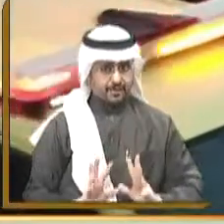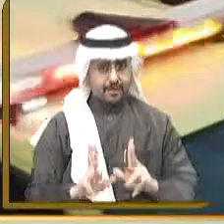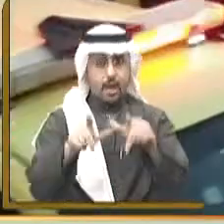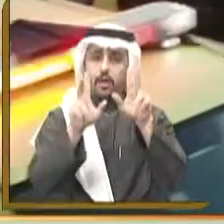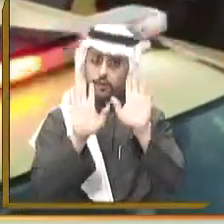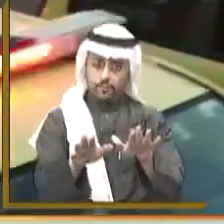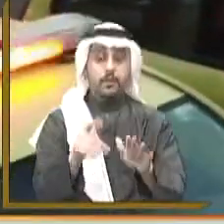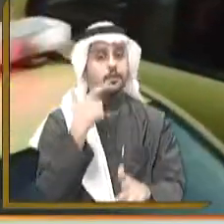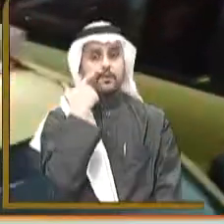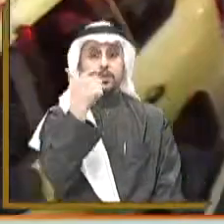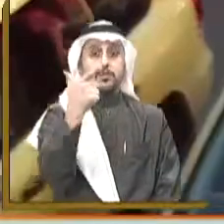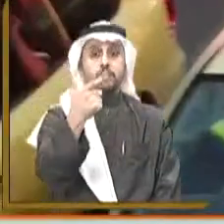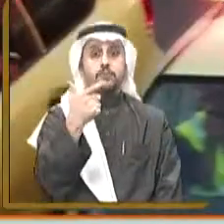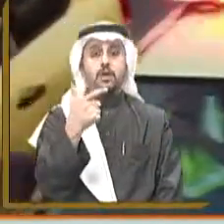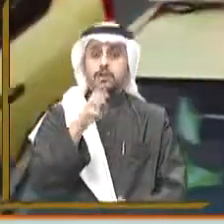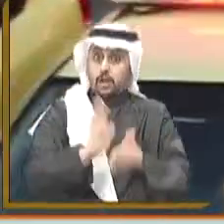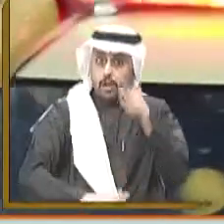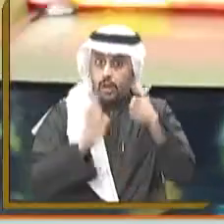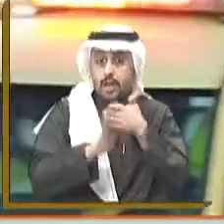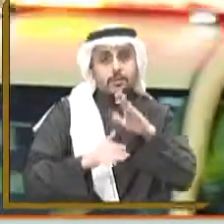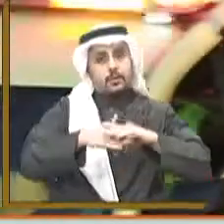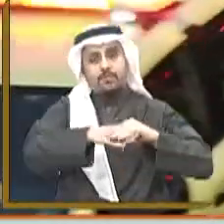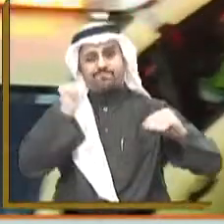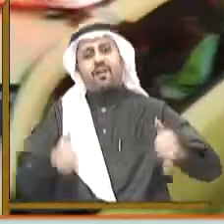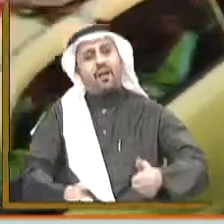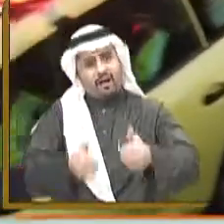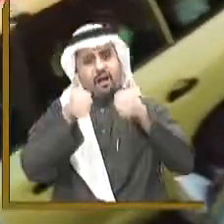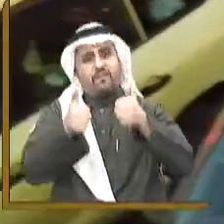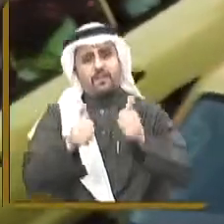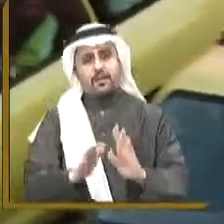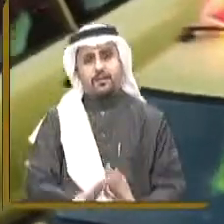التواصل الاجتماعي لتجنب المخاطر الناجمة عنها.